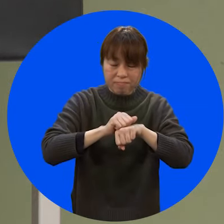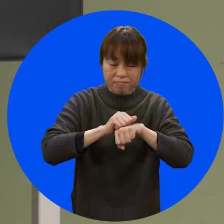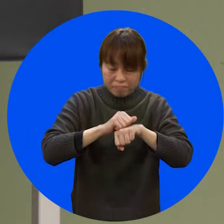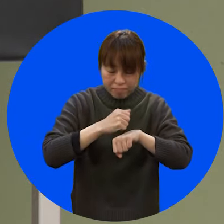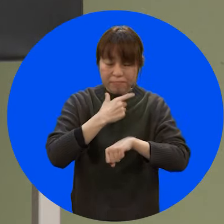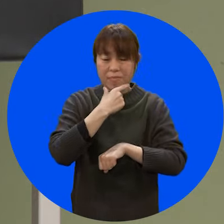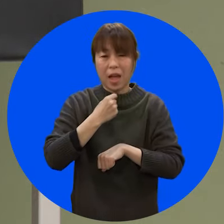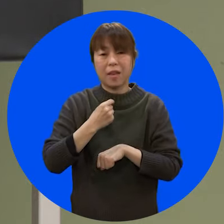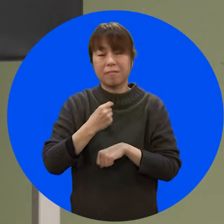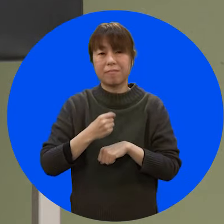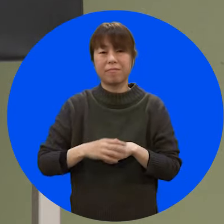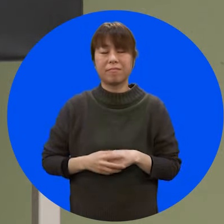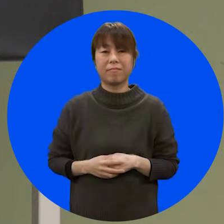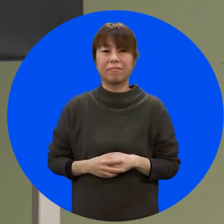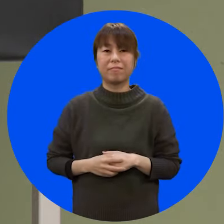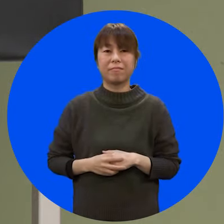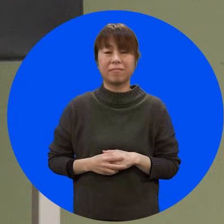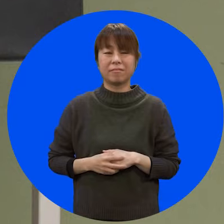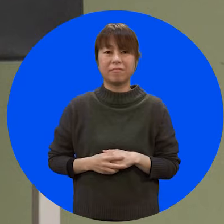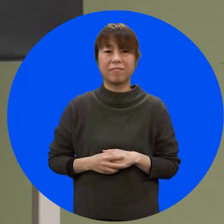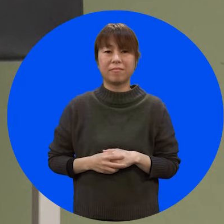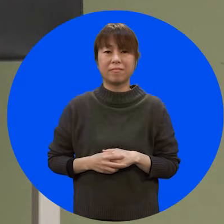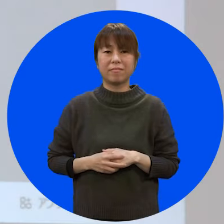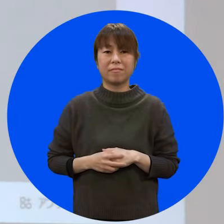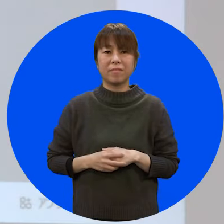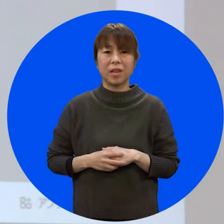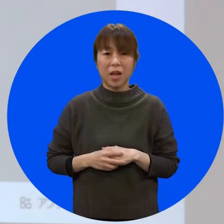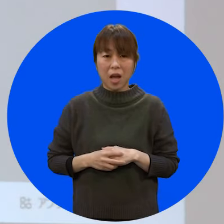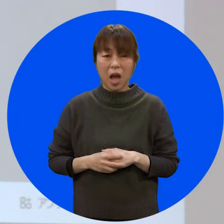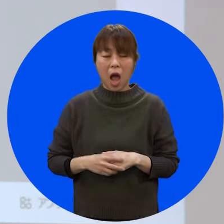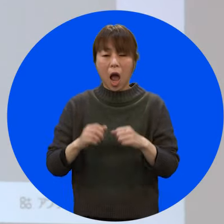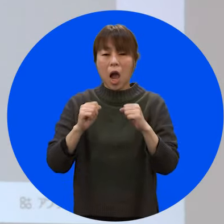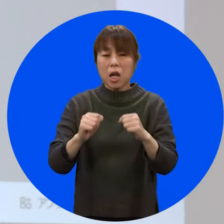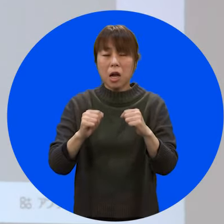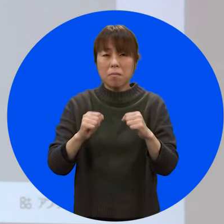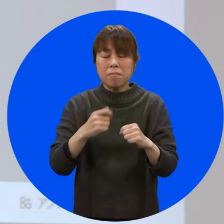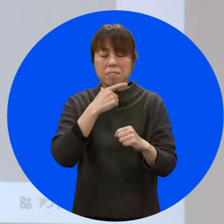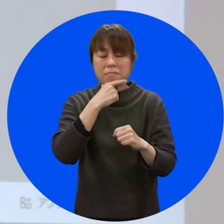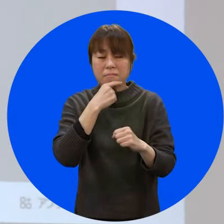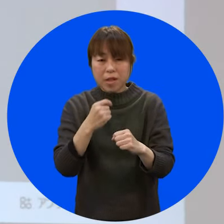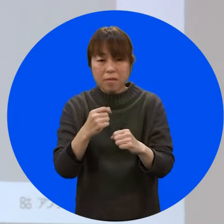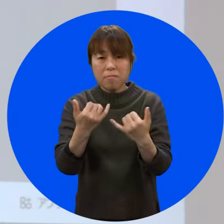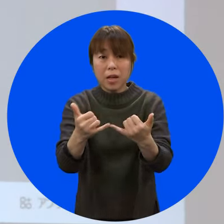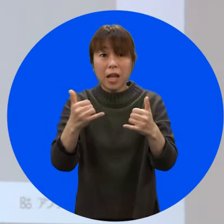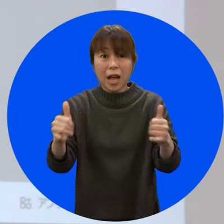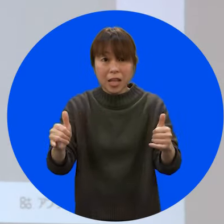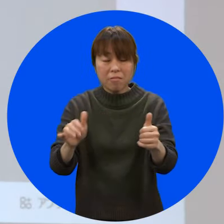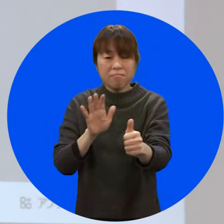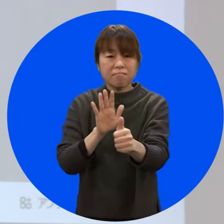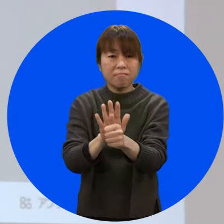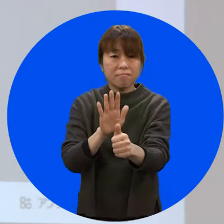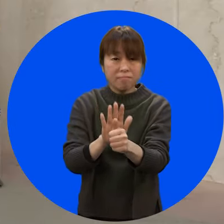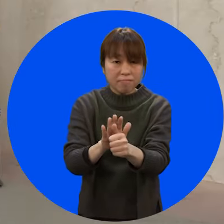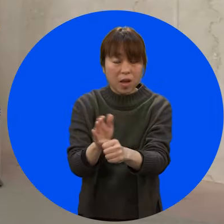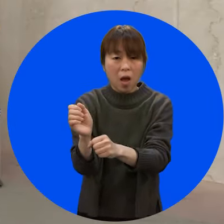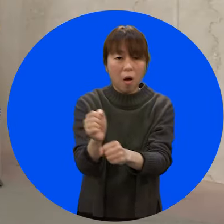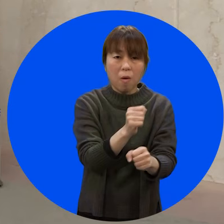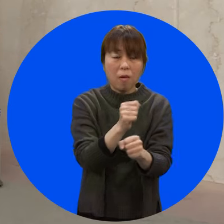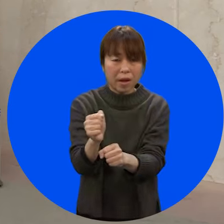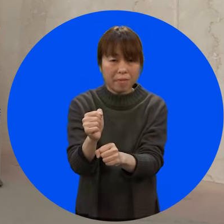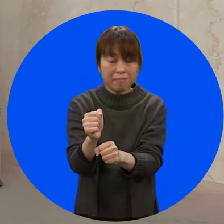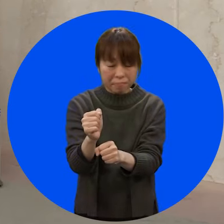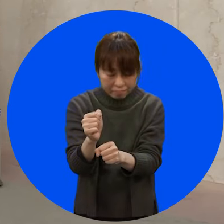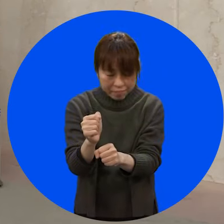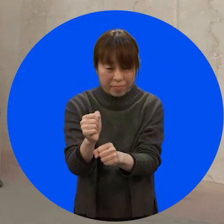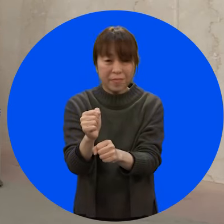競技を続けていきたいなと思ってます。 頑張ろうとしている人たちの応援になるようなことをしていき